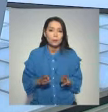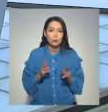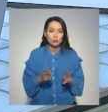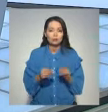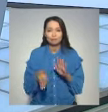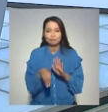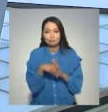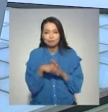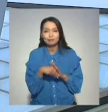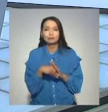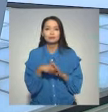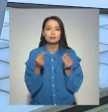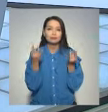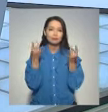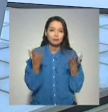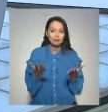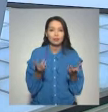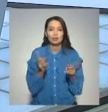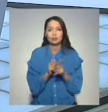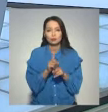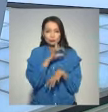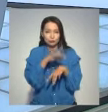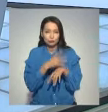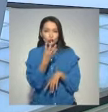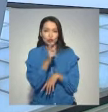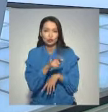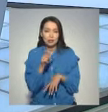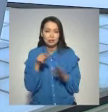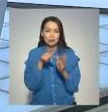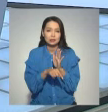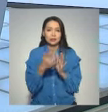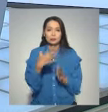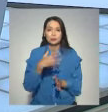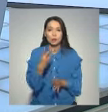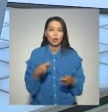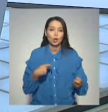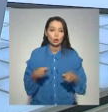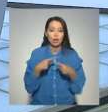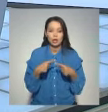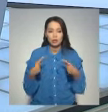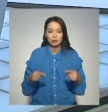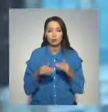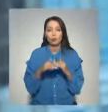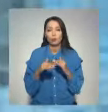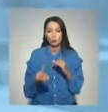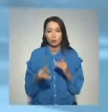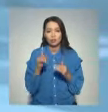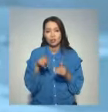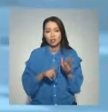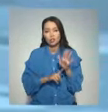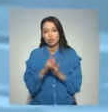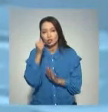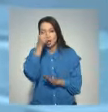растрате и превышении полномочий уличили 400 человек среди них 53 руководителя различного уровня также